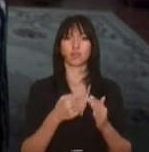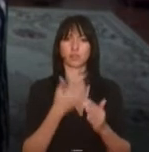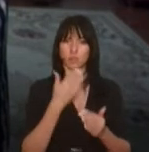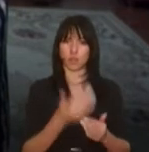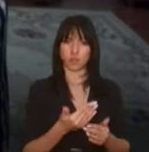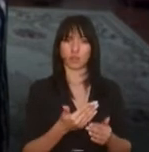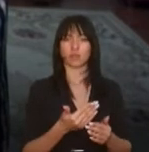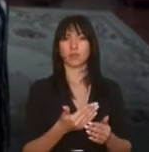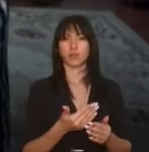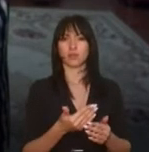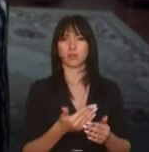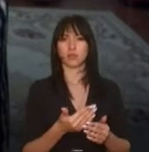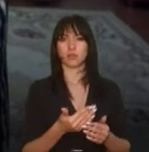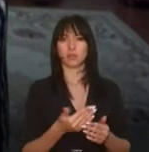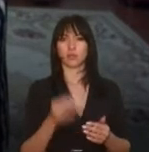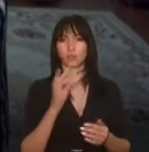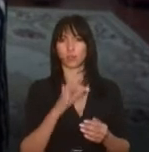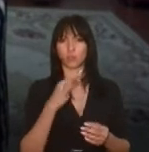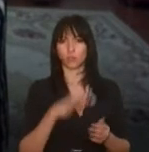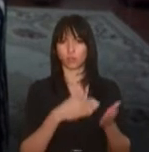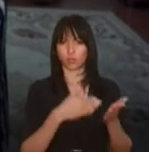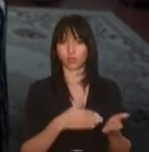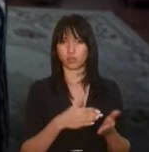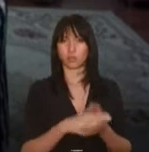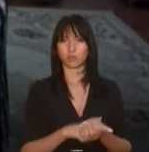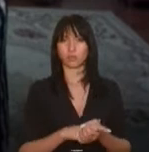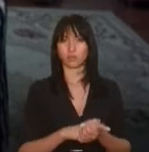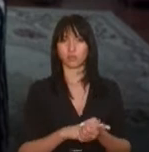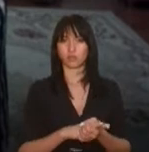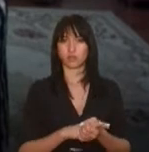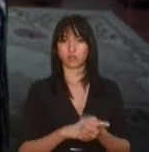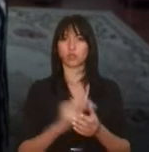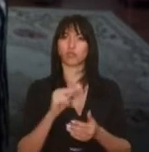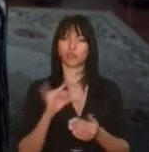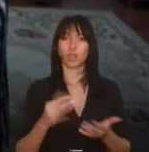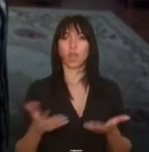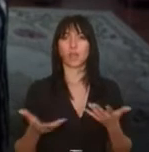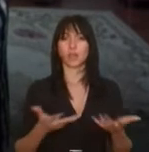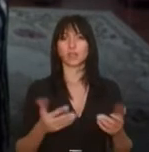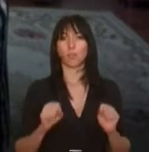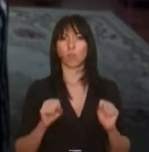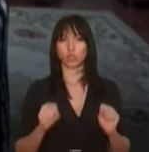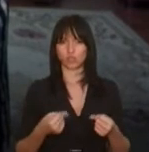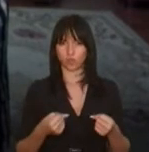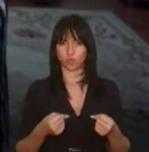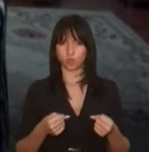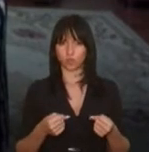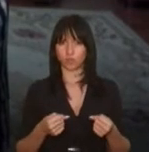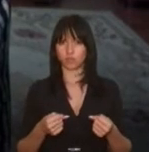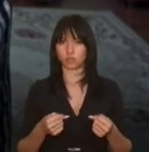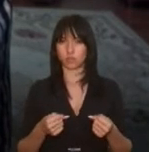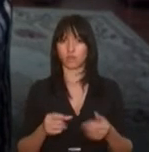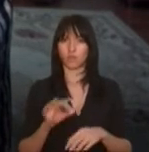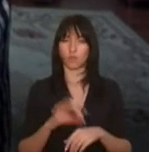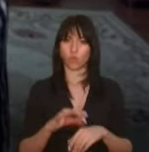про її поведінку, чи зміни у якійсь когніції, чи якісь можливі симптоми ранніх хвороб,